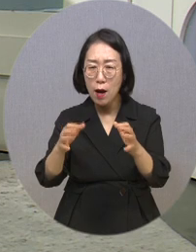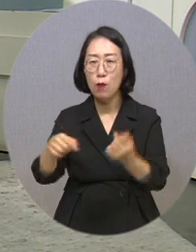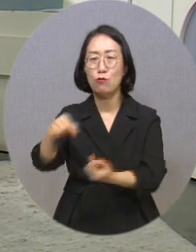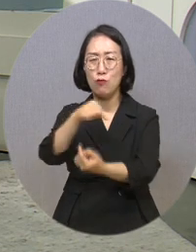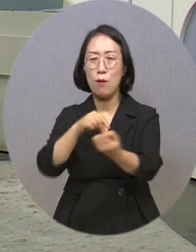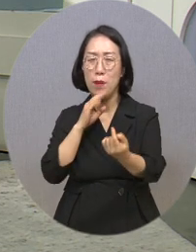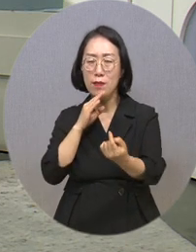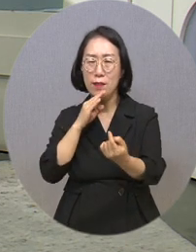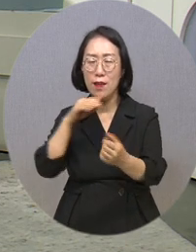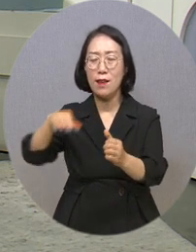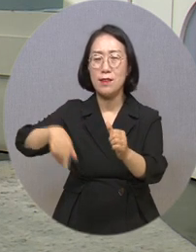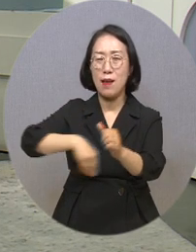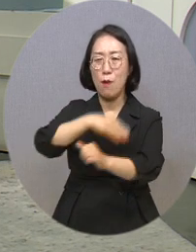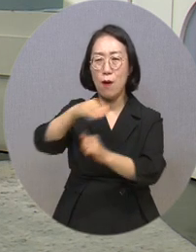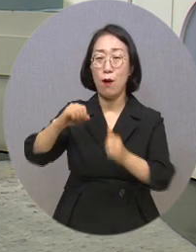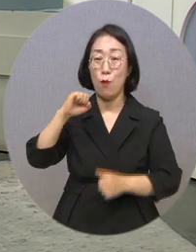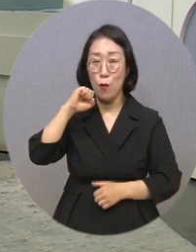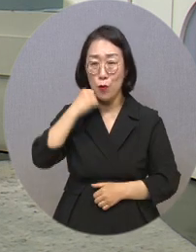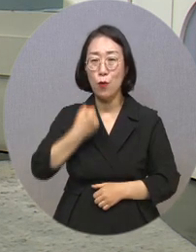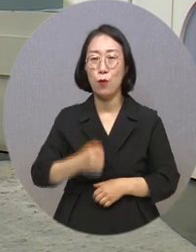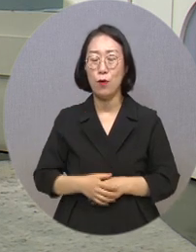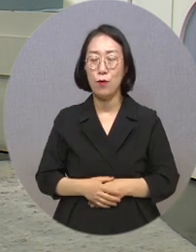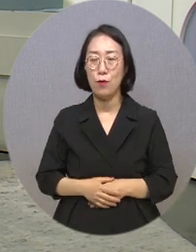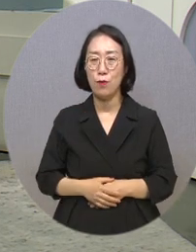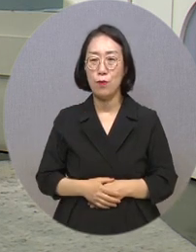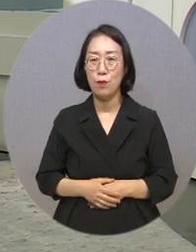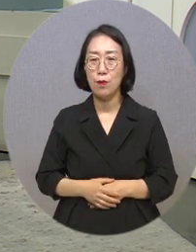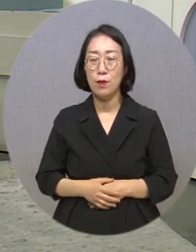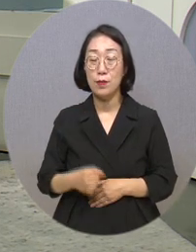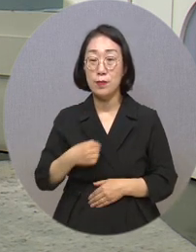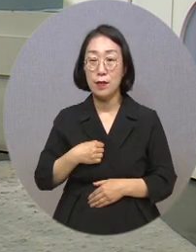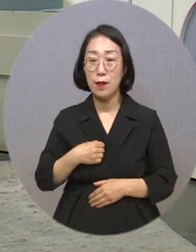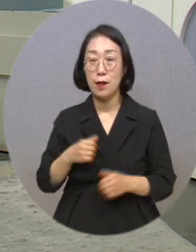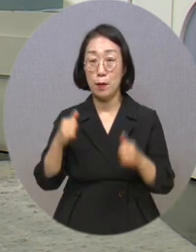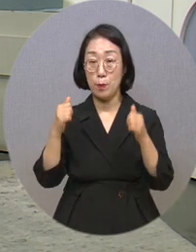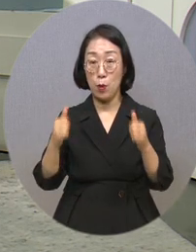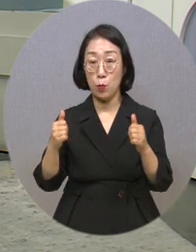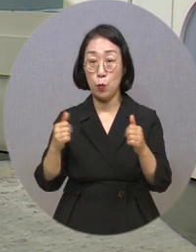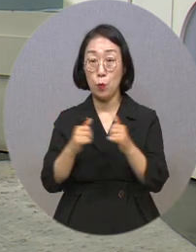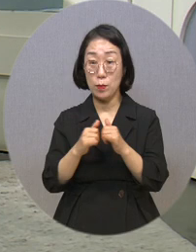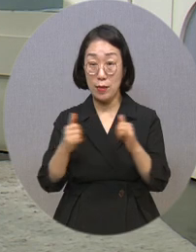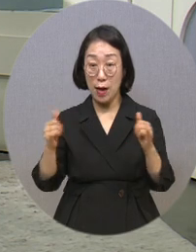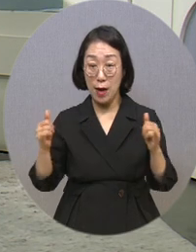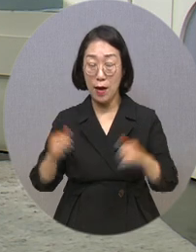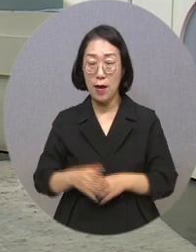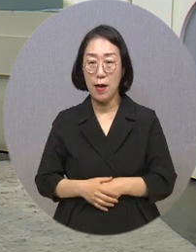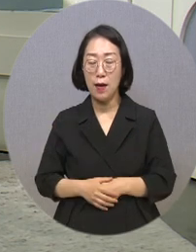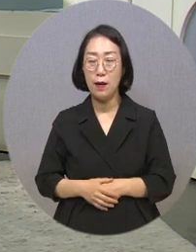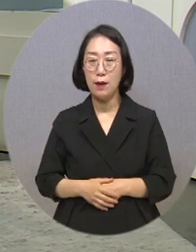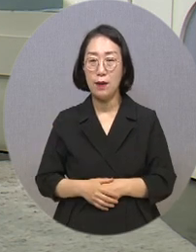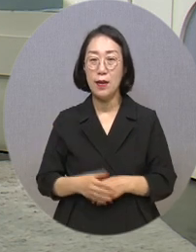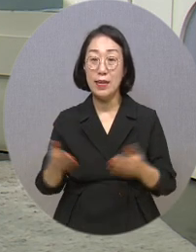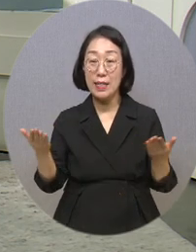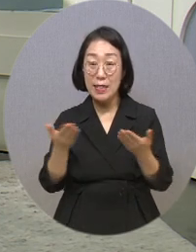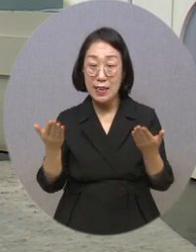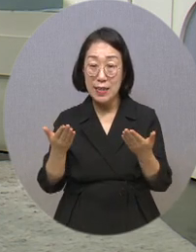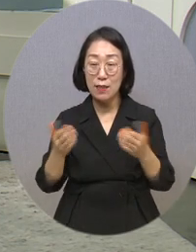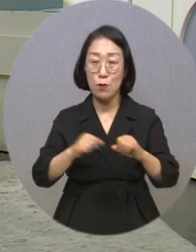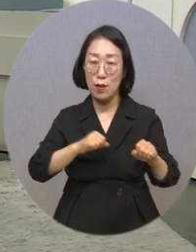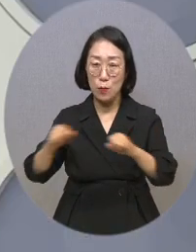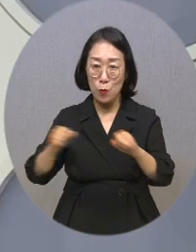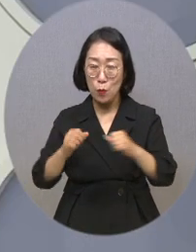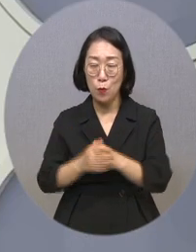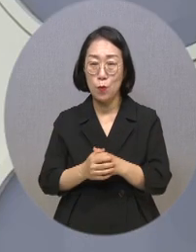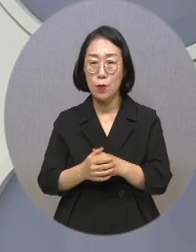바와 같고요. 네. 그래서 근데 제가 마침 변호사 생활을 하면서 좀 활발하게 했기 때문에